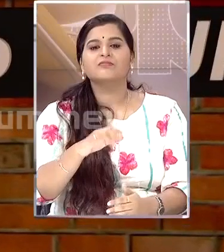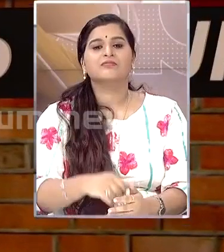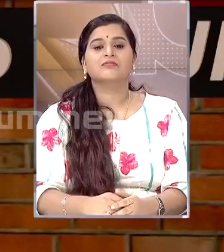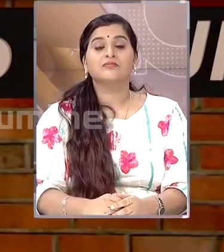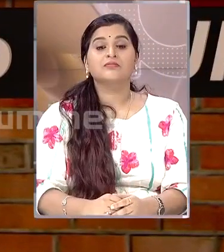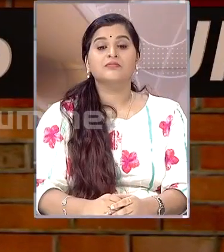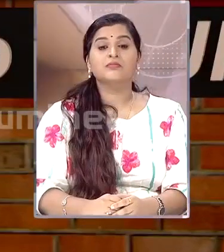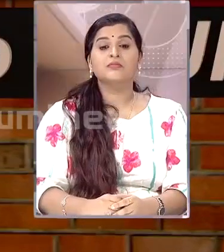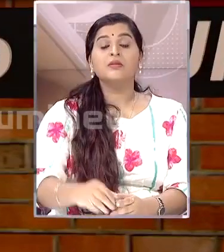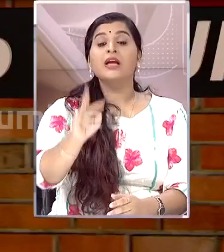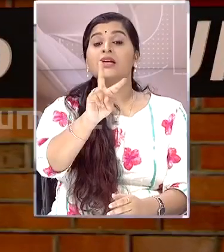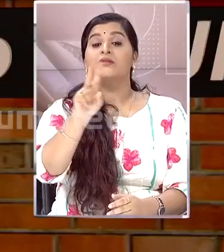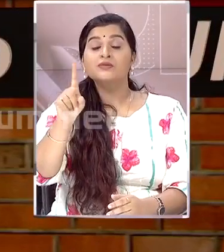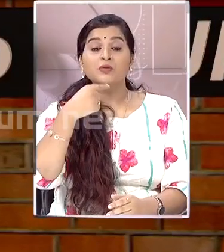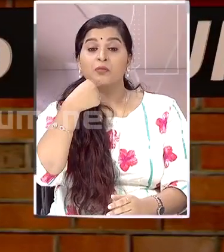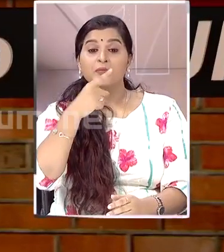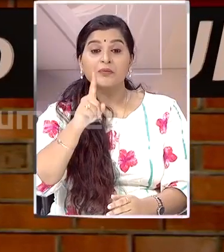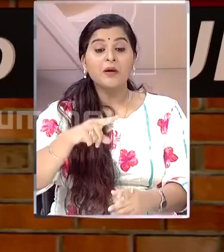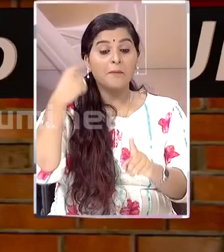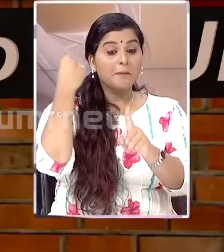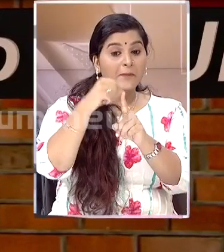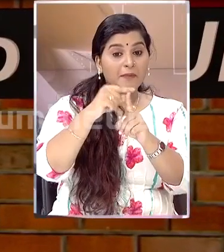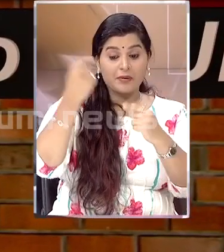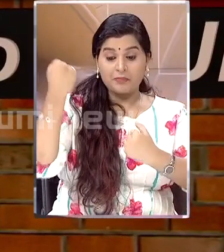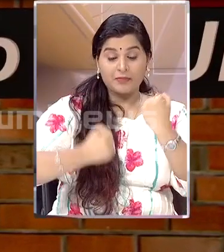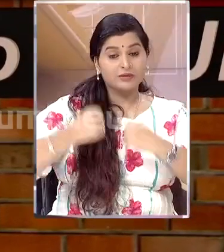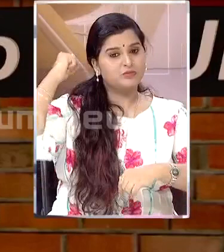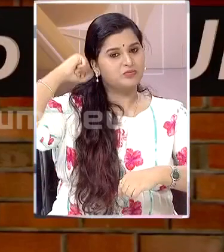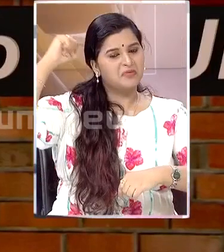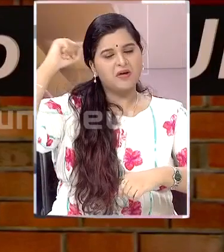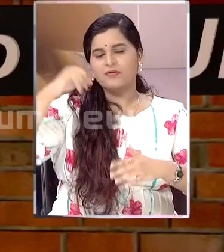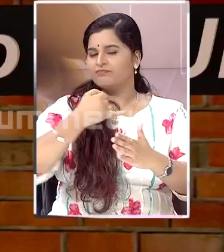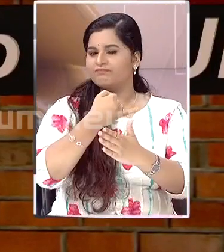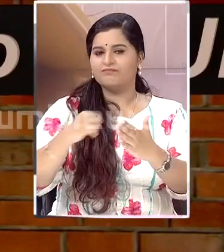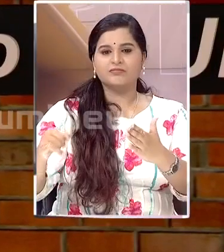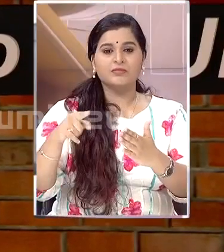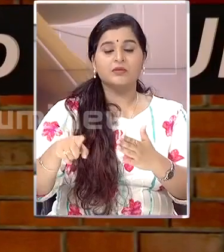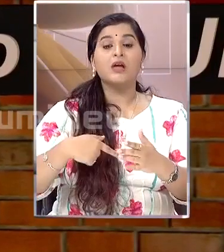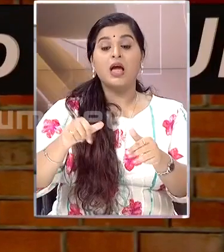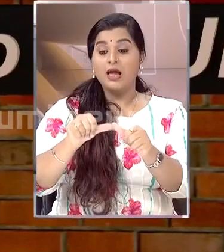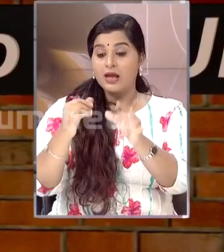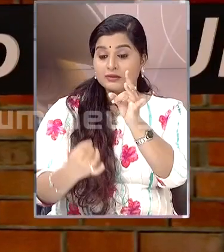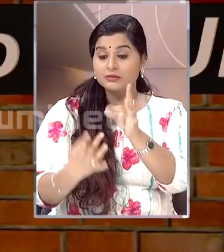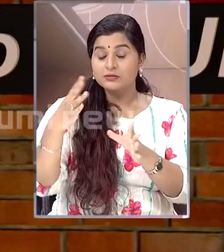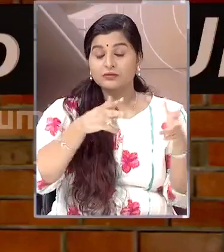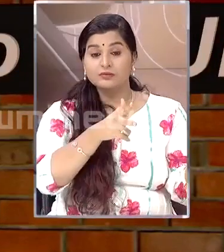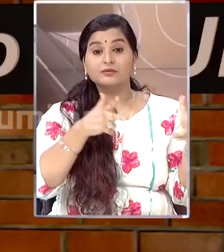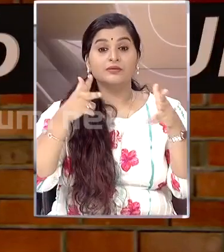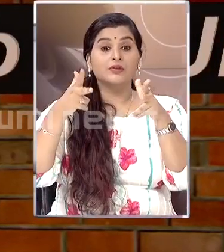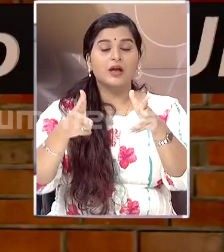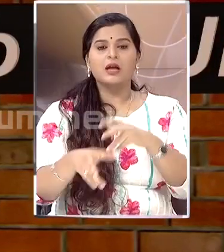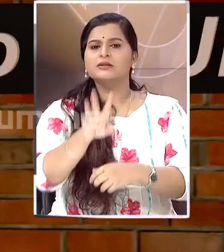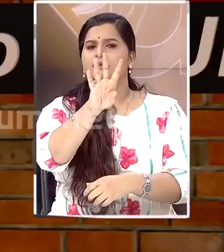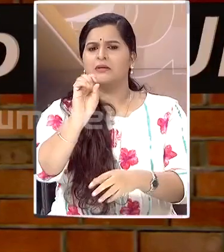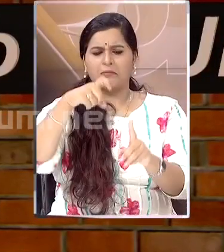ഇരുപത്തിയൊന്നിന് പ്രഖ്യാപിച്ച സ്വകാര്യ ബസ് സമരം പിൻവലിച്ചു. സമരത്തിൽ നിന്നും പിന്മാറിയതായി സ്വകാര്യ ബസ് ഉടമകളുടെ സംയുക്ത സംഘടന അറിയിക്കുകയാണ്. 140